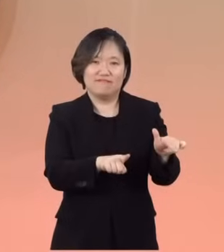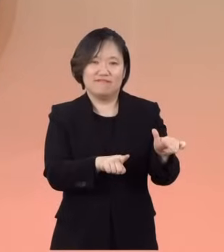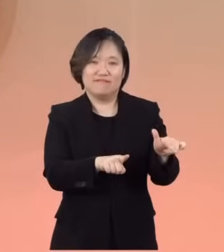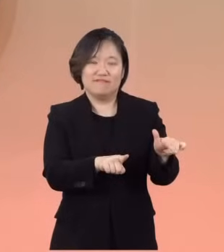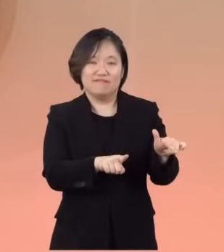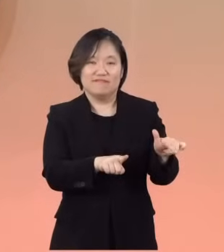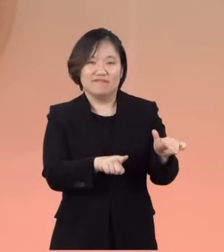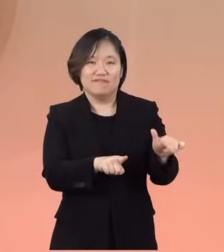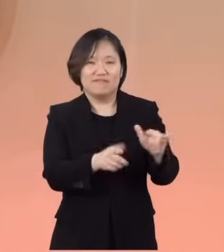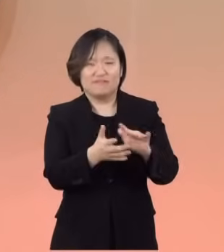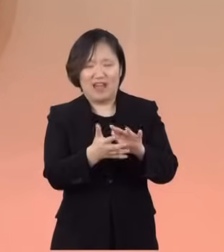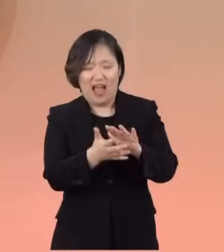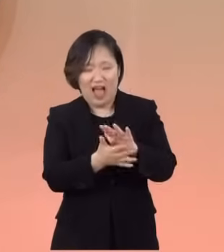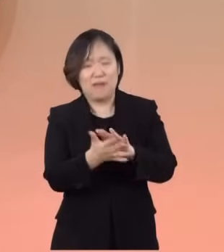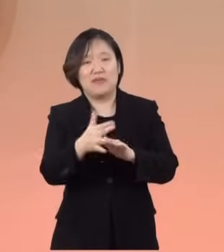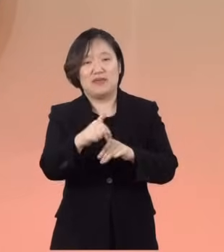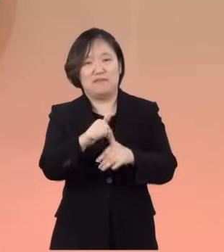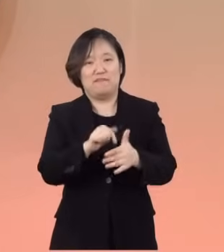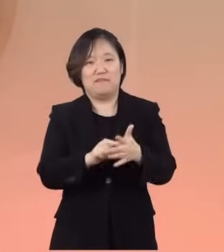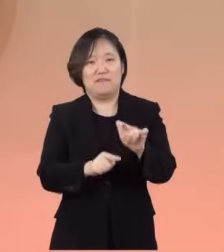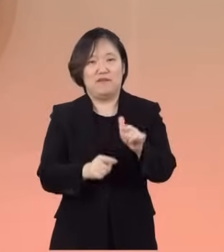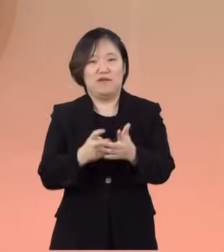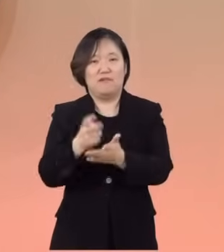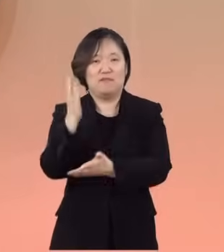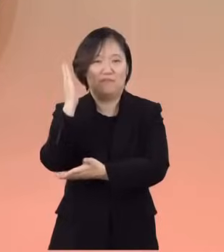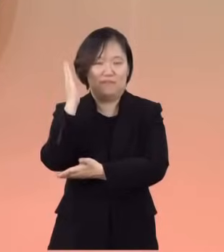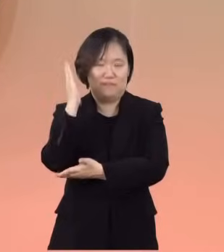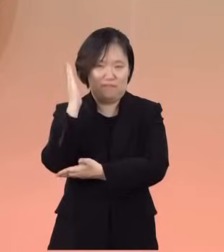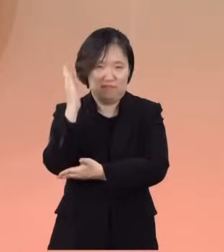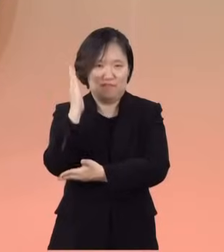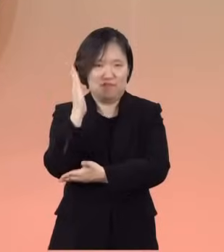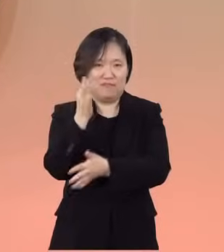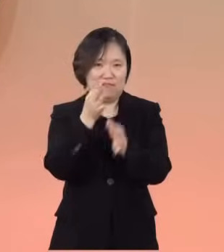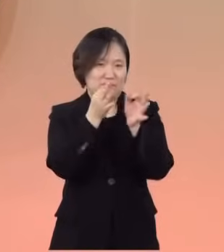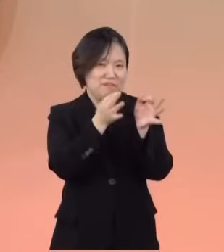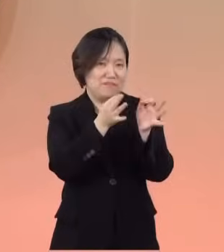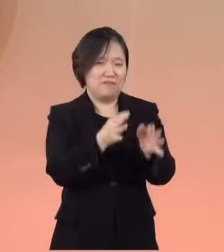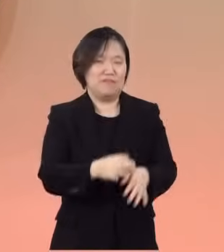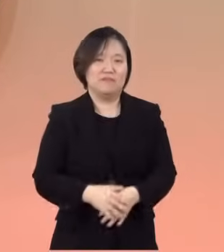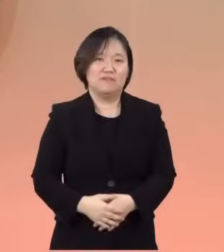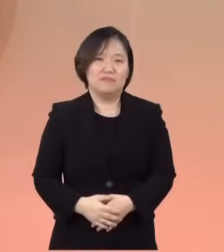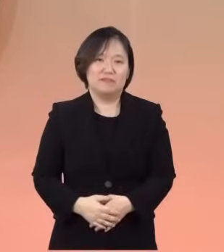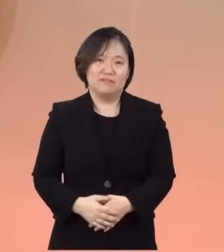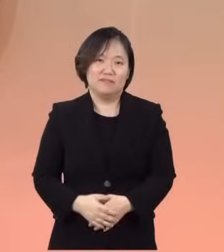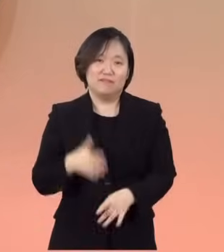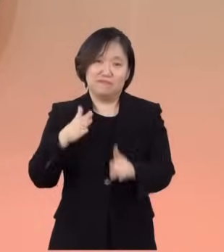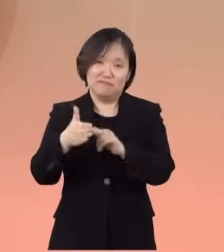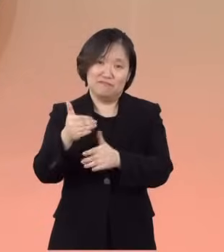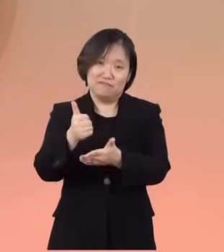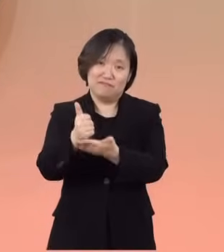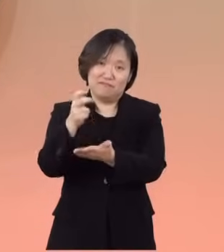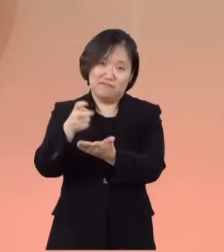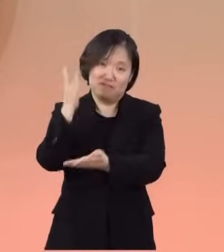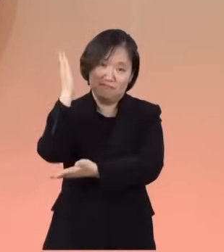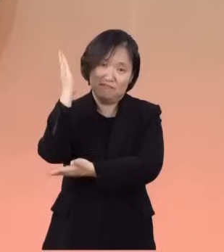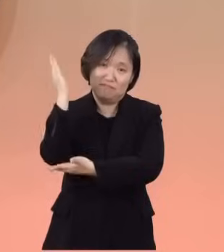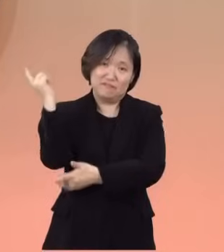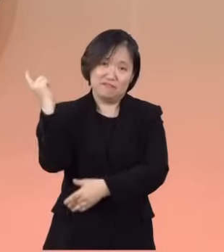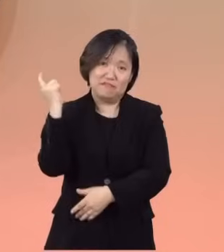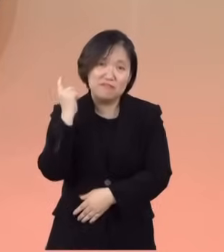부처님께서 자상하게 법을 하시게 됩니다 부처님의